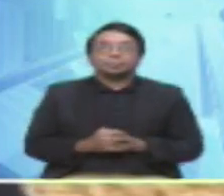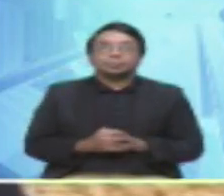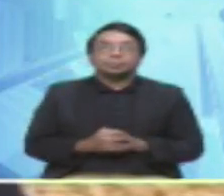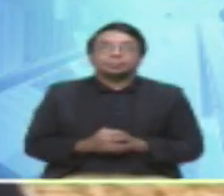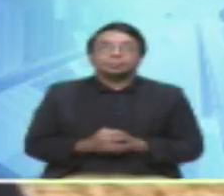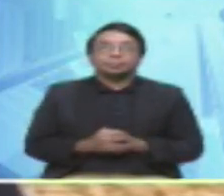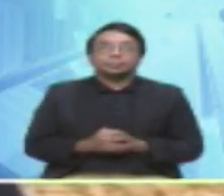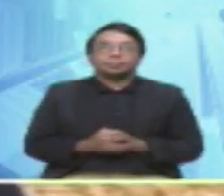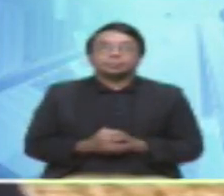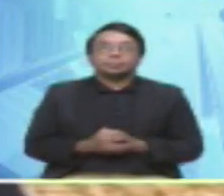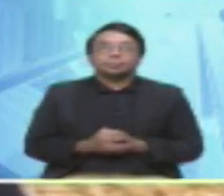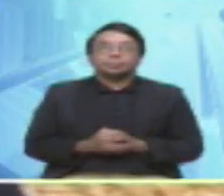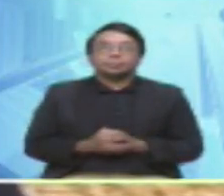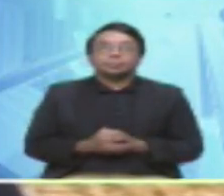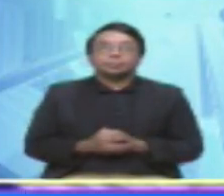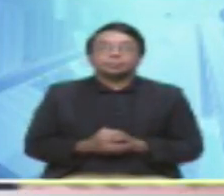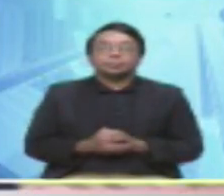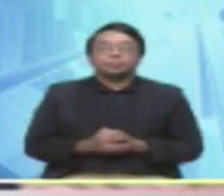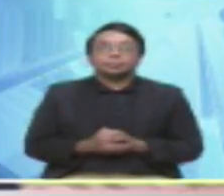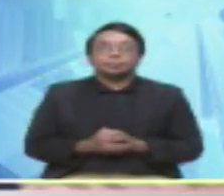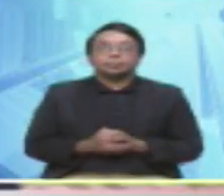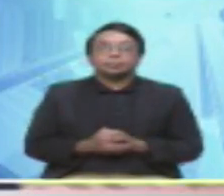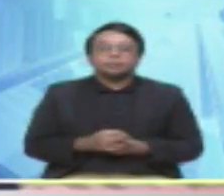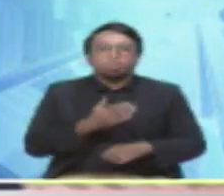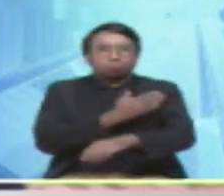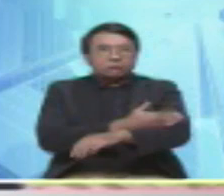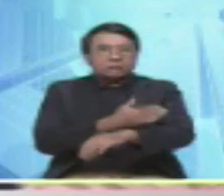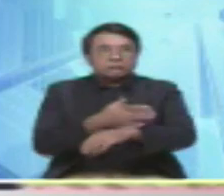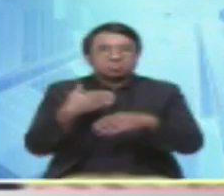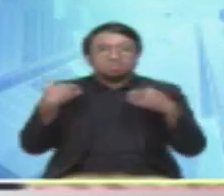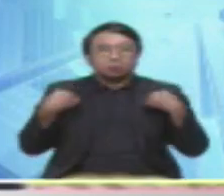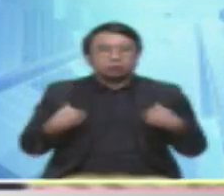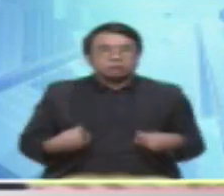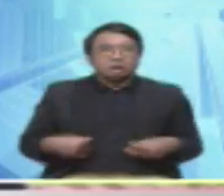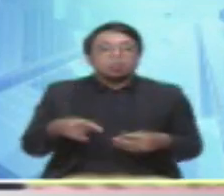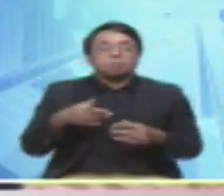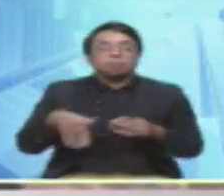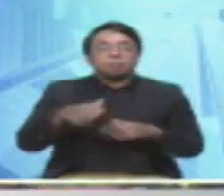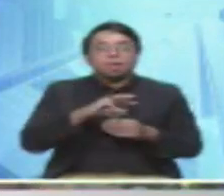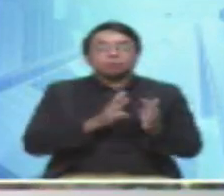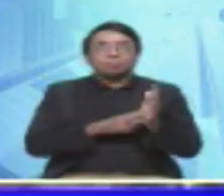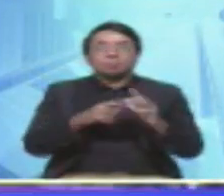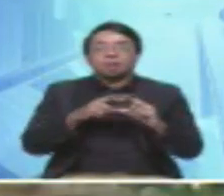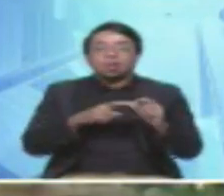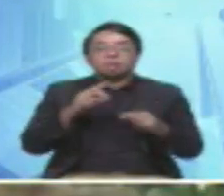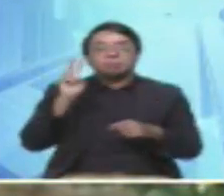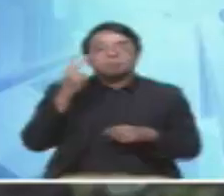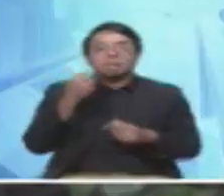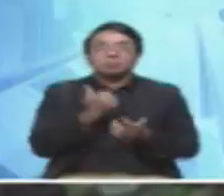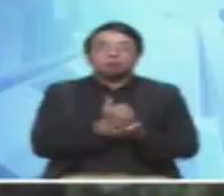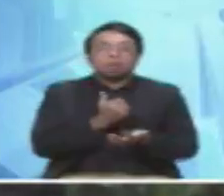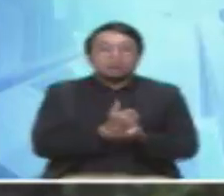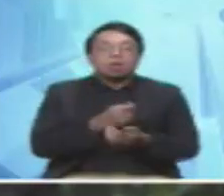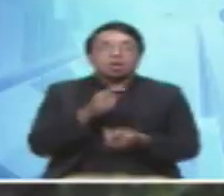Penemuan potongan organ manusia di Desa Watu Agung, Banyumas kemarin,